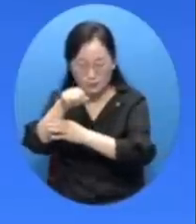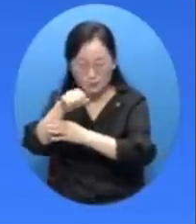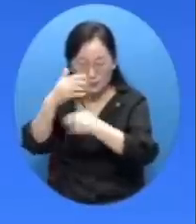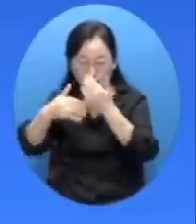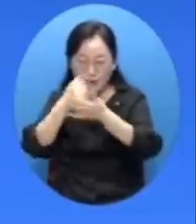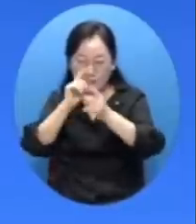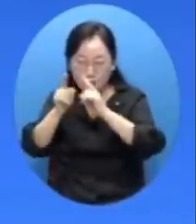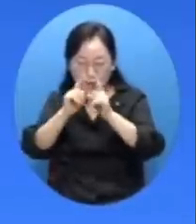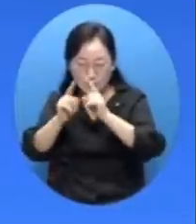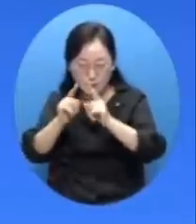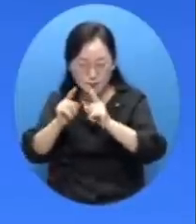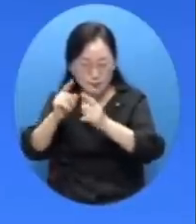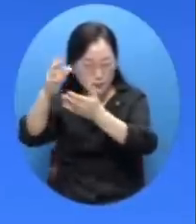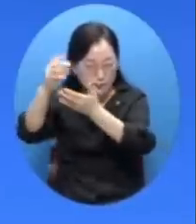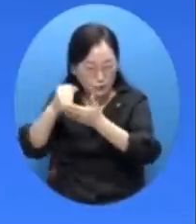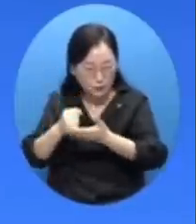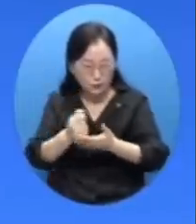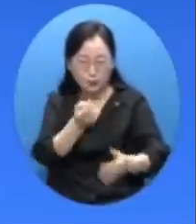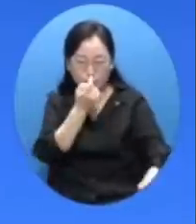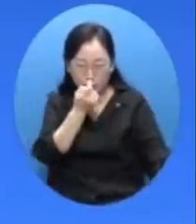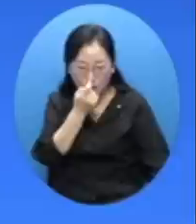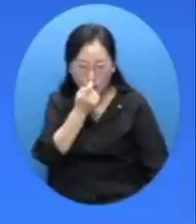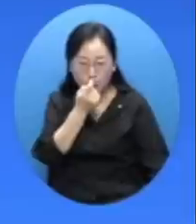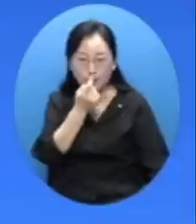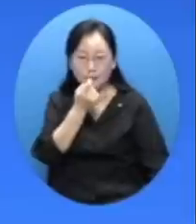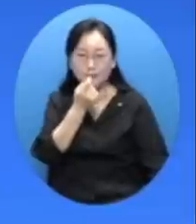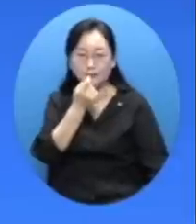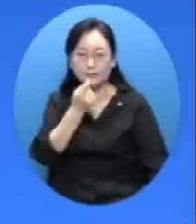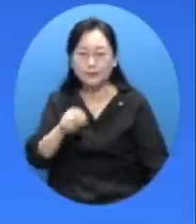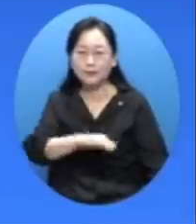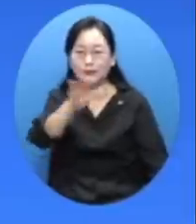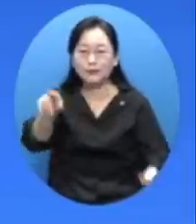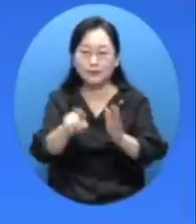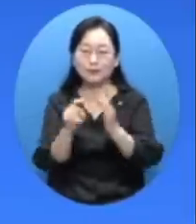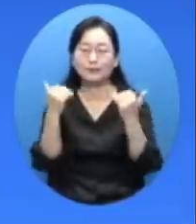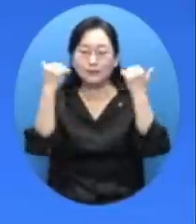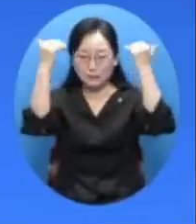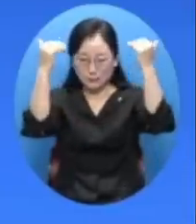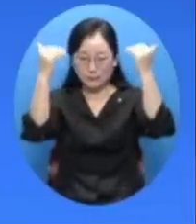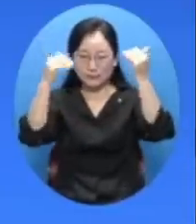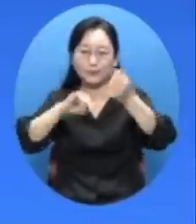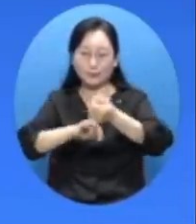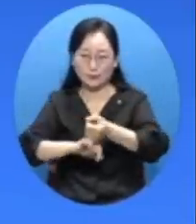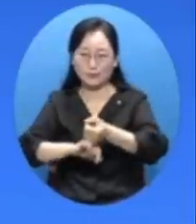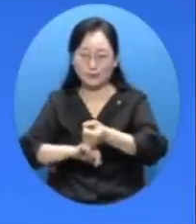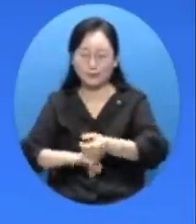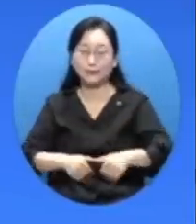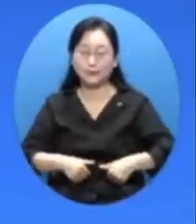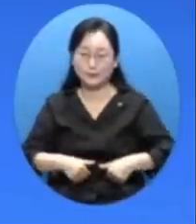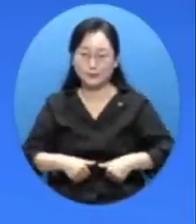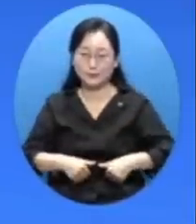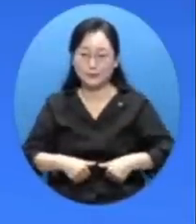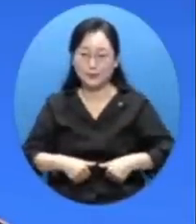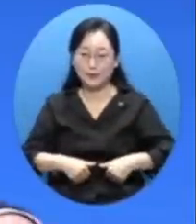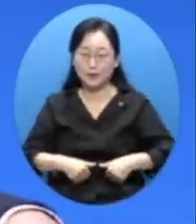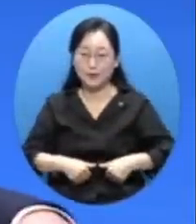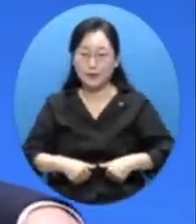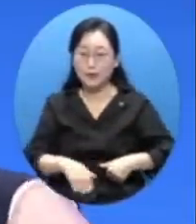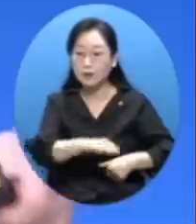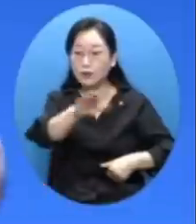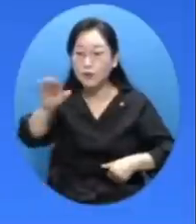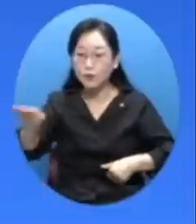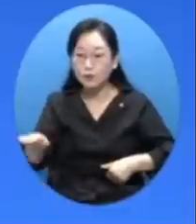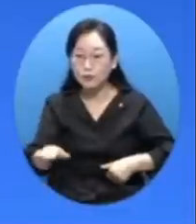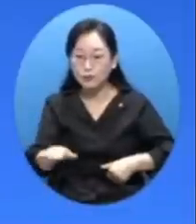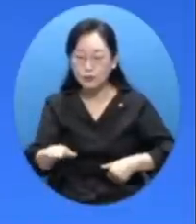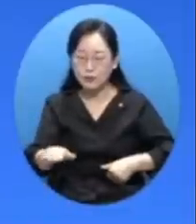말씀을 통해 하나님의 가르침을 받고 우리의 믿음이 성장하는 것입니다. 배울 만한 모든 것 가운데